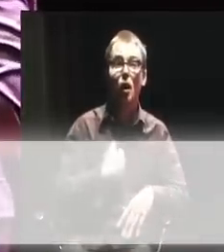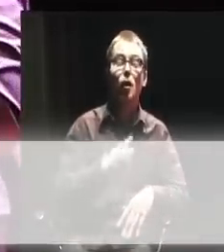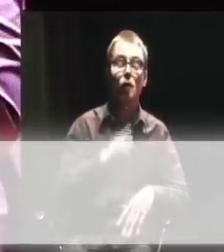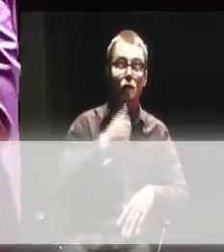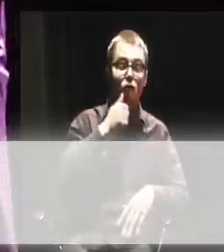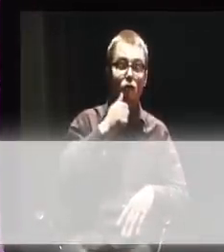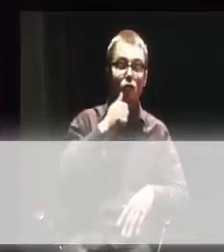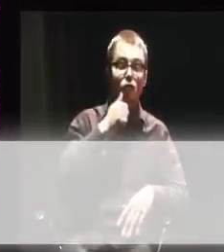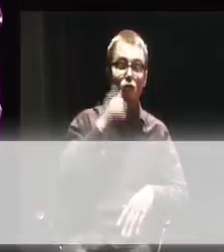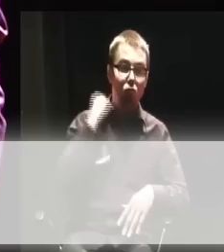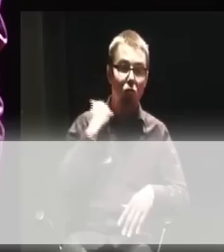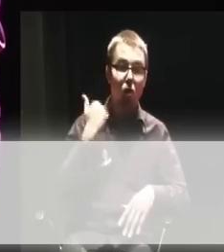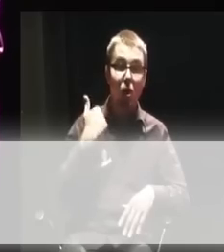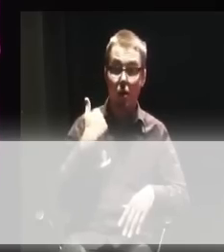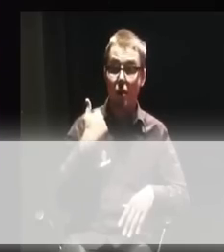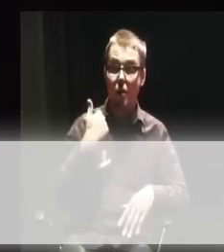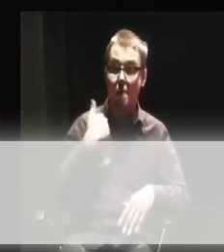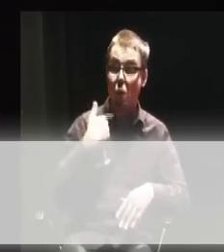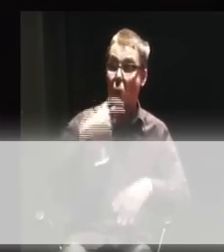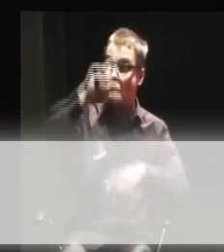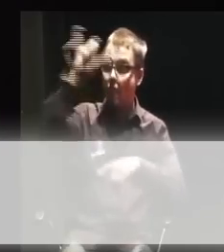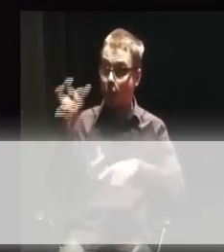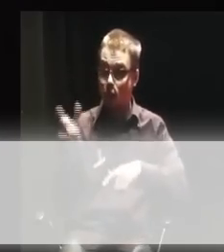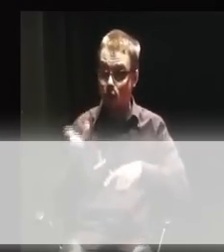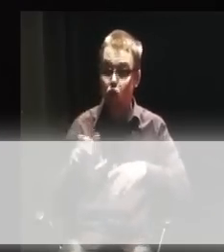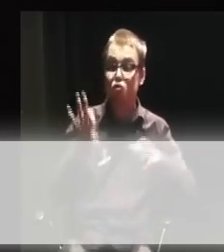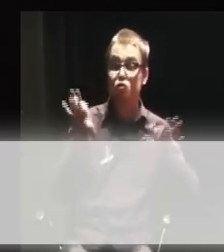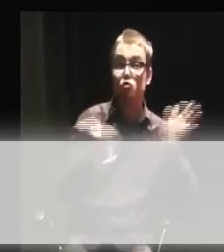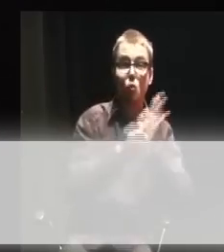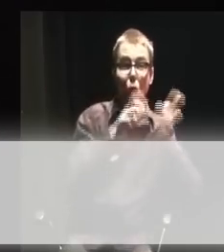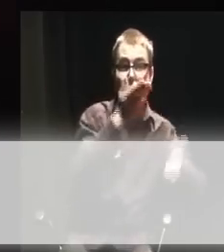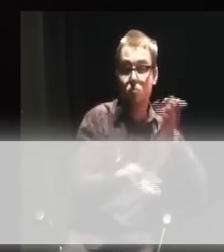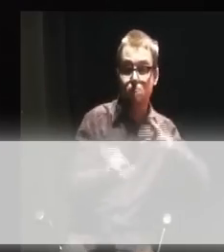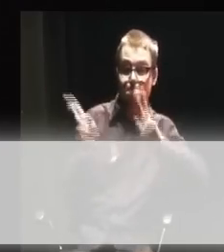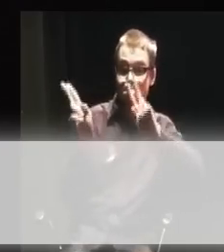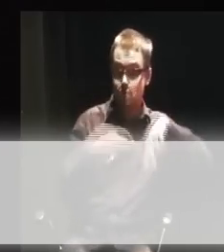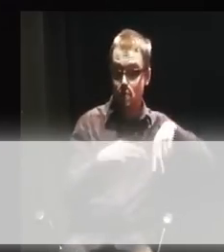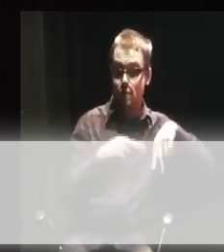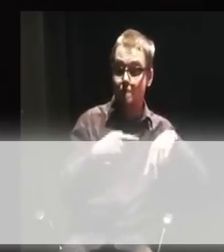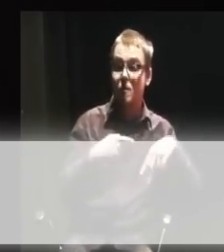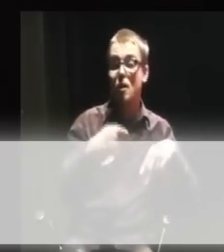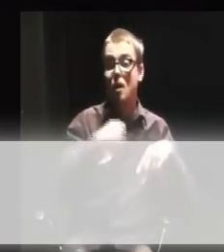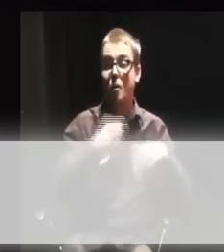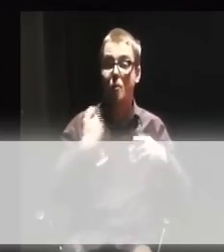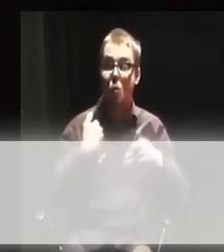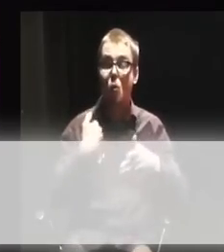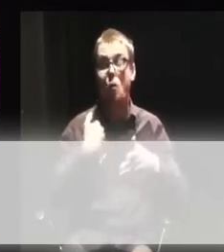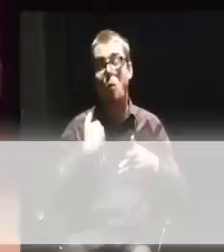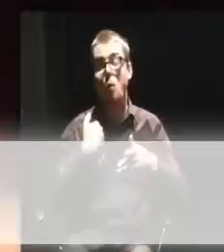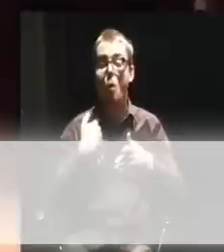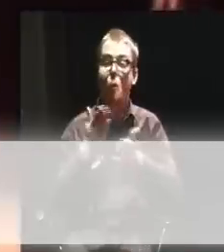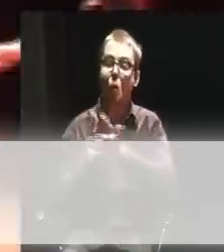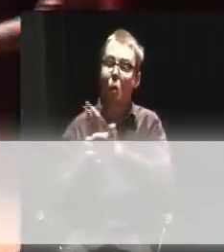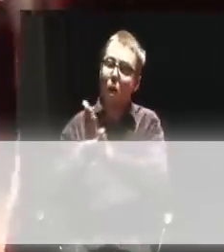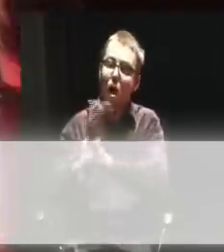którym przez ostatnie 3 dni pracowałem ze startupami z całej Polski, z 10 najlepszych